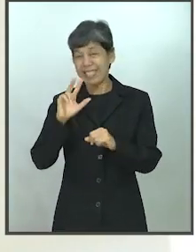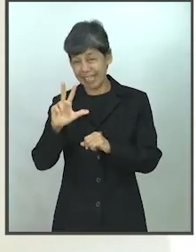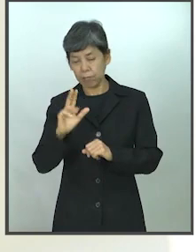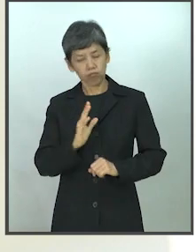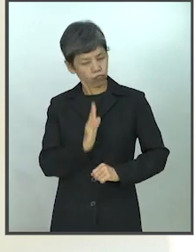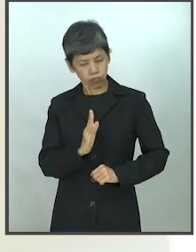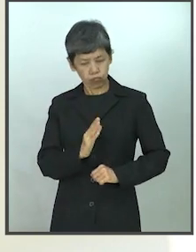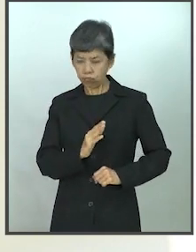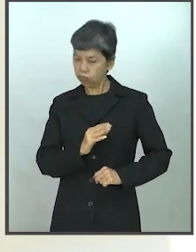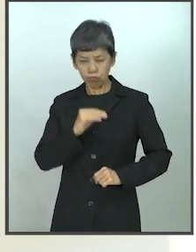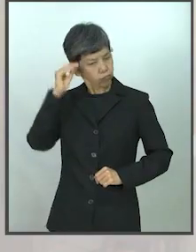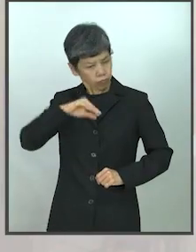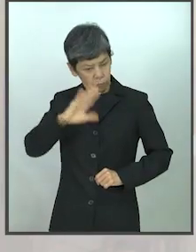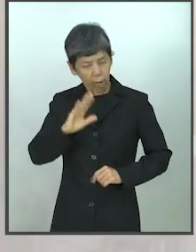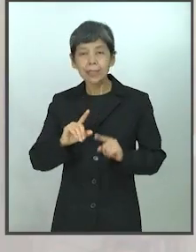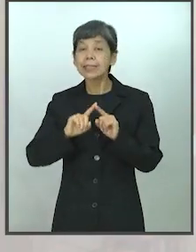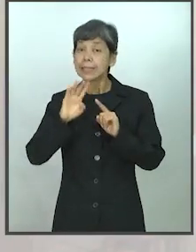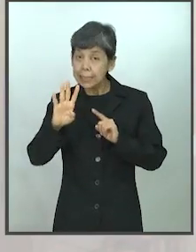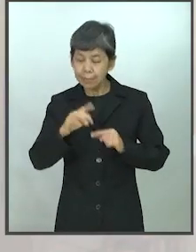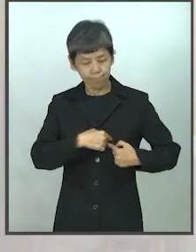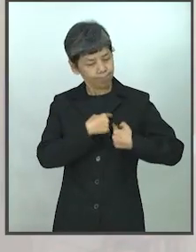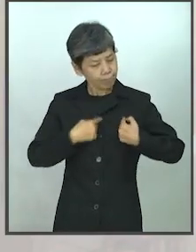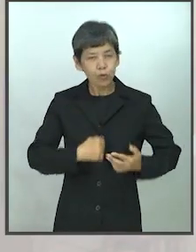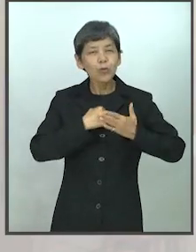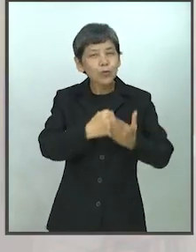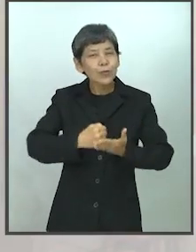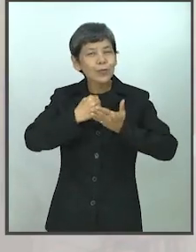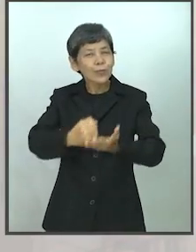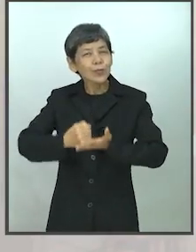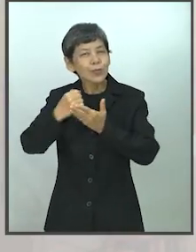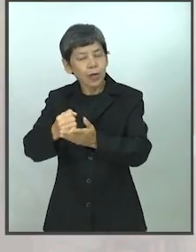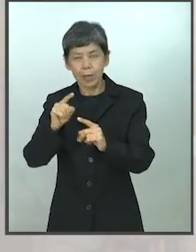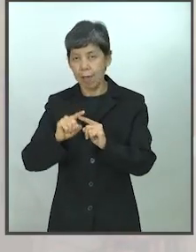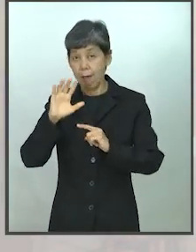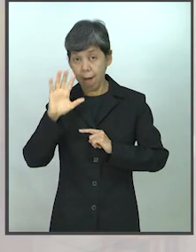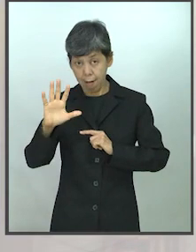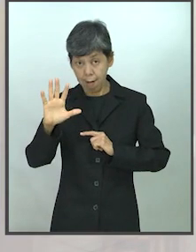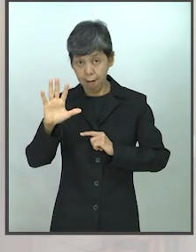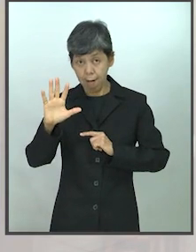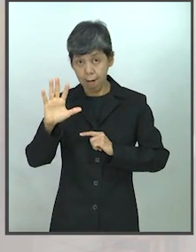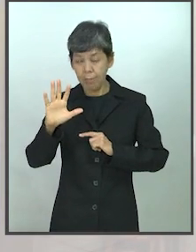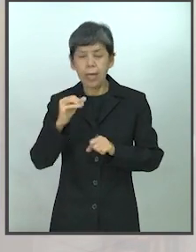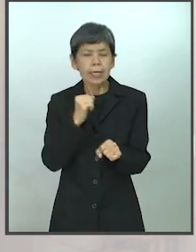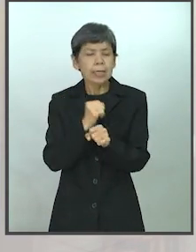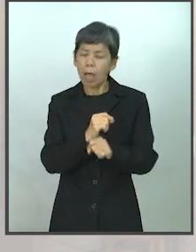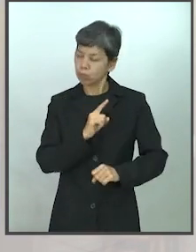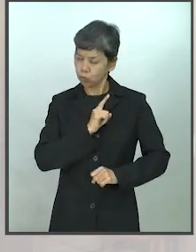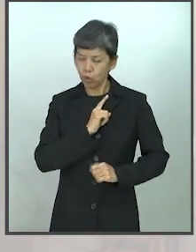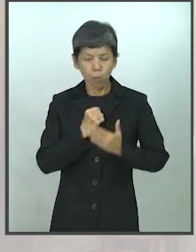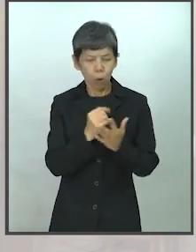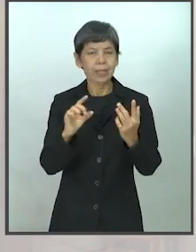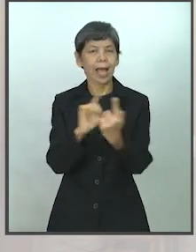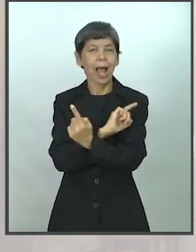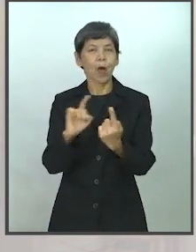ซื่อสัตย์สี่มีจิตสาธารณะห้าทำอะไรที่รับผิดชอบต่อสังค